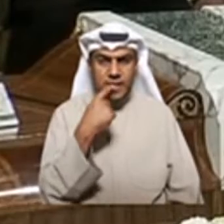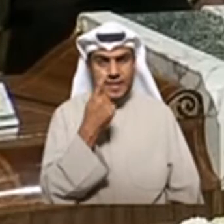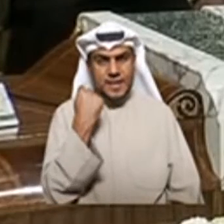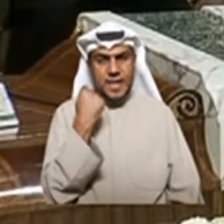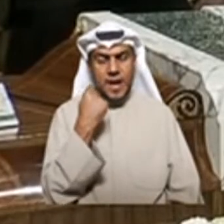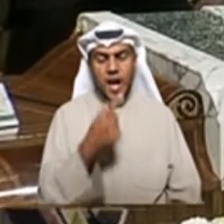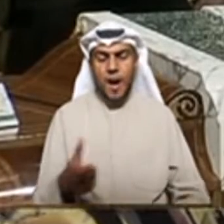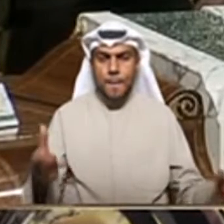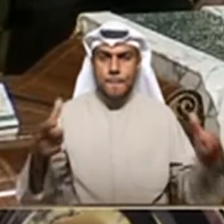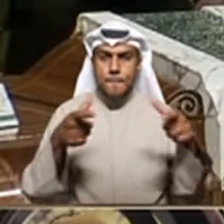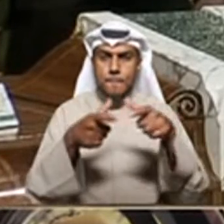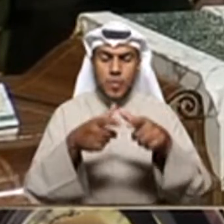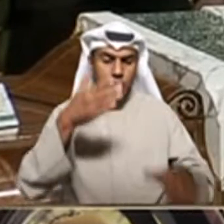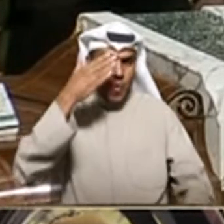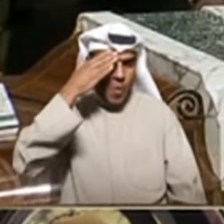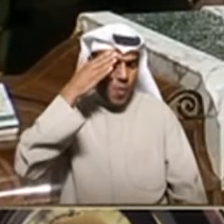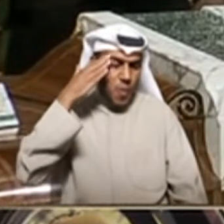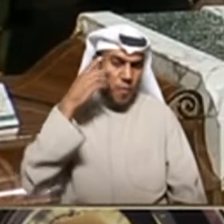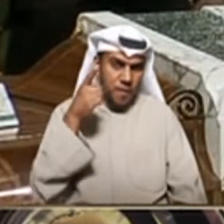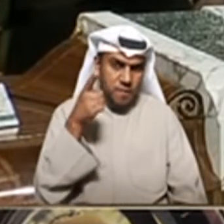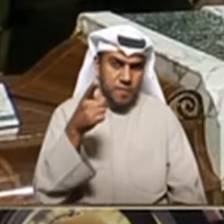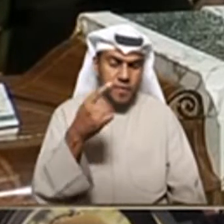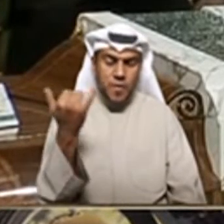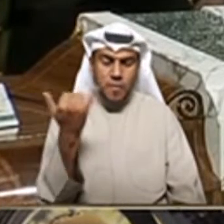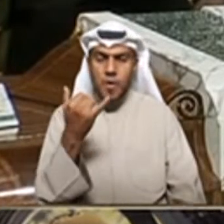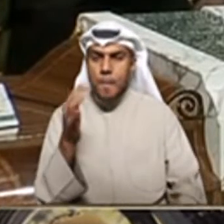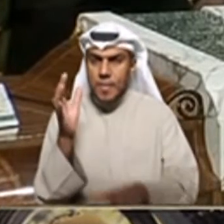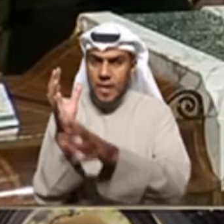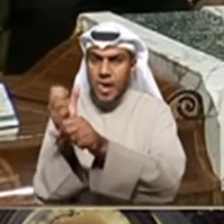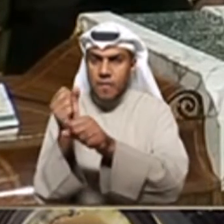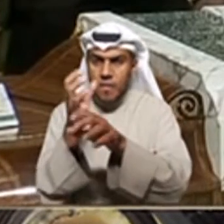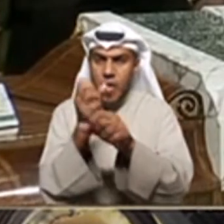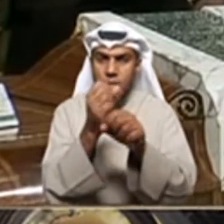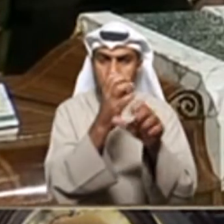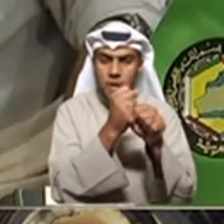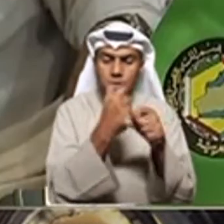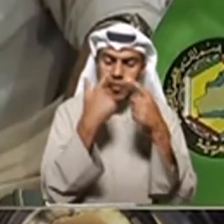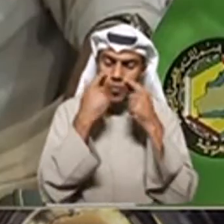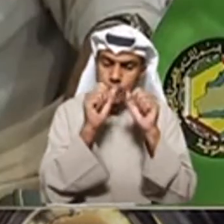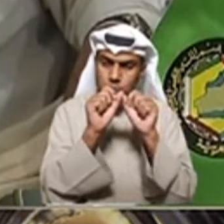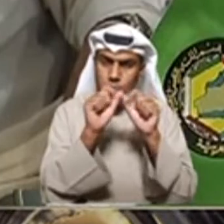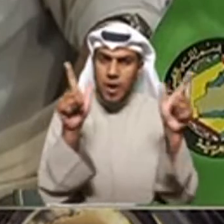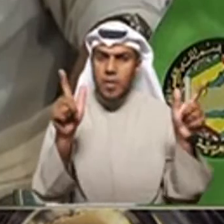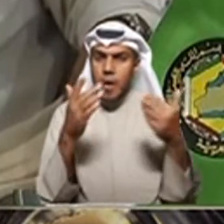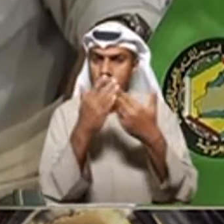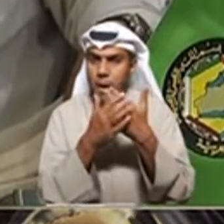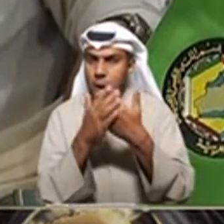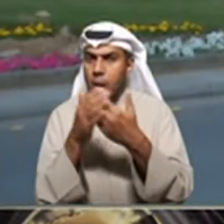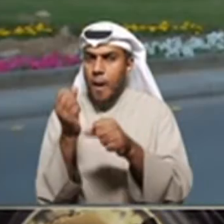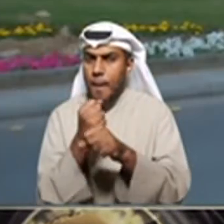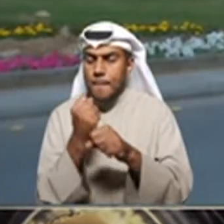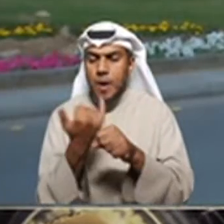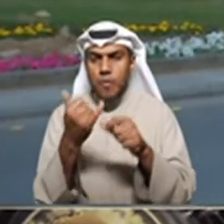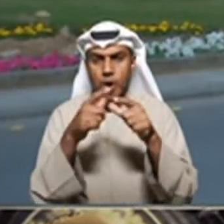الأعلى، من حكمة بالغة وحرص كبير واهتمام واضح بمسيرة العمل الخليجي